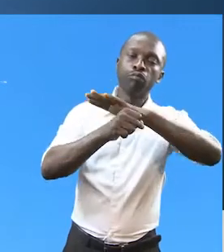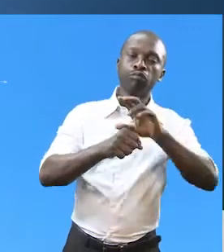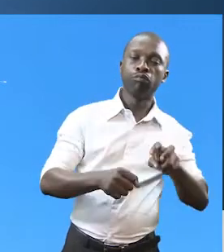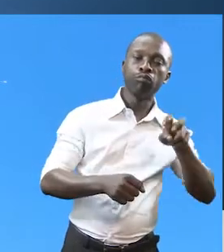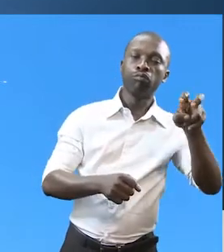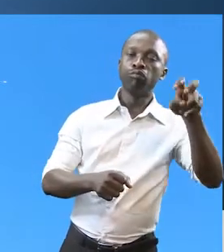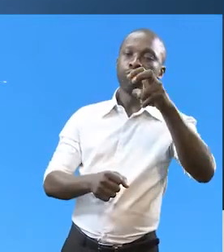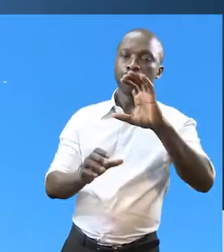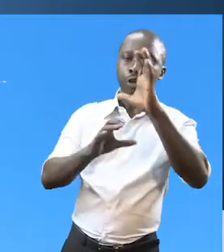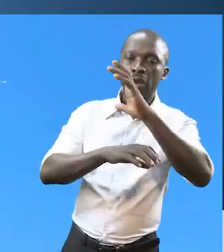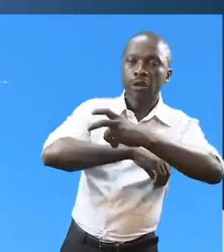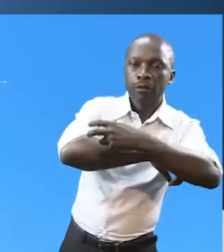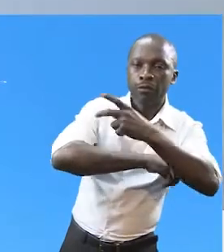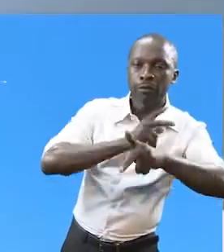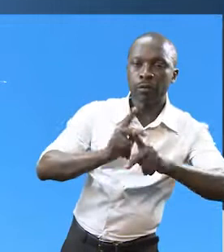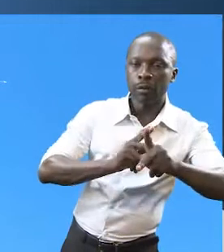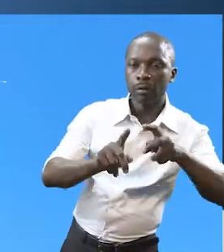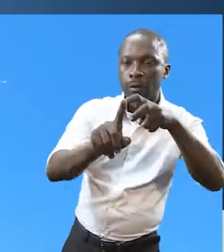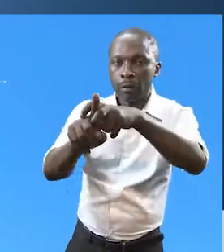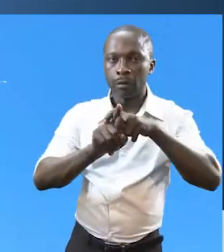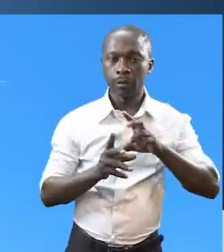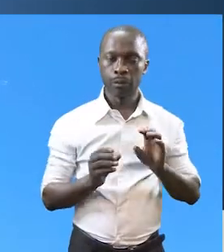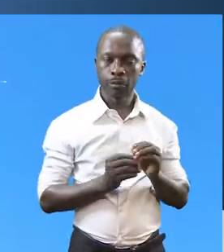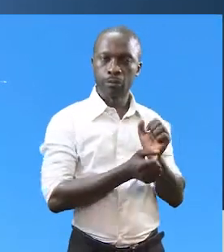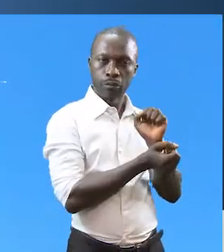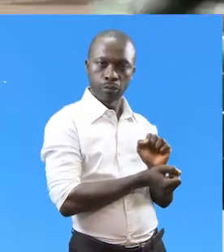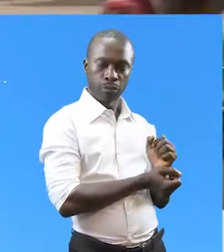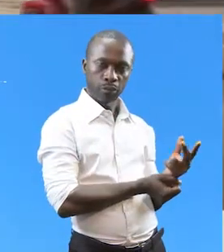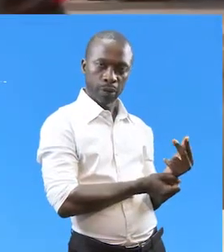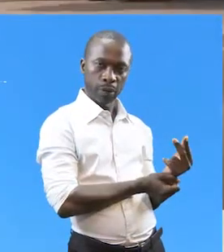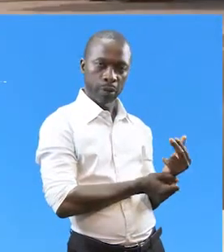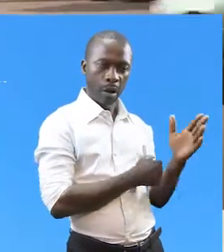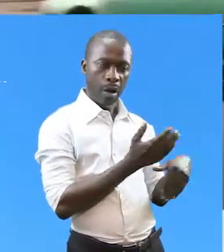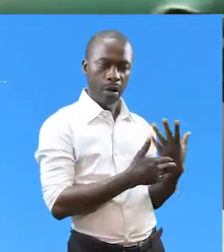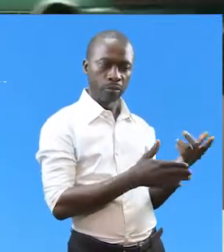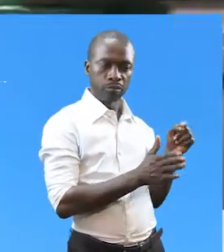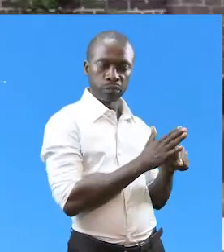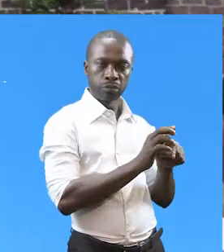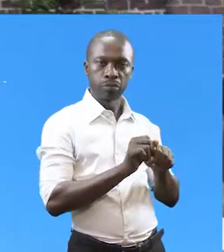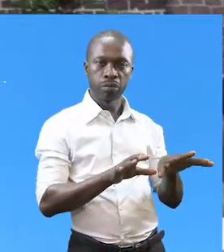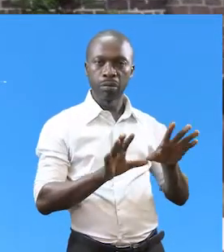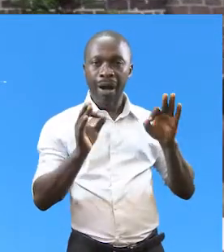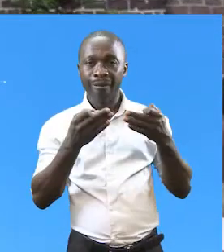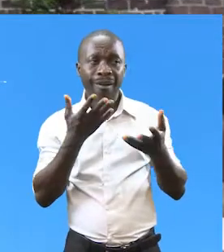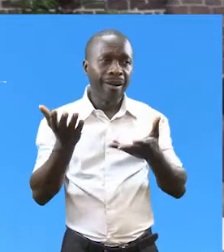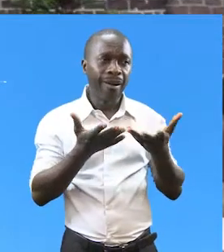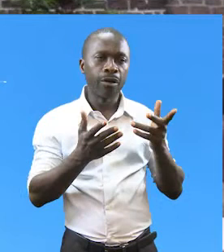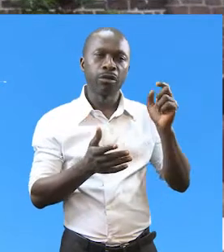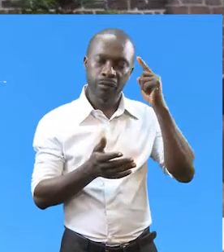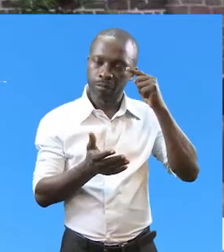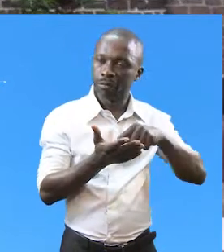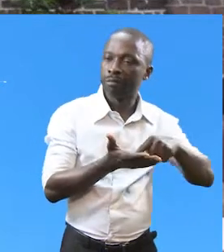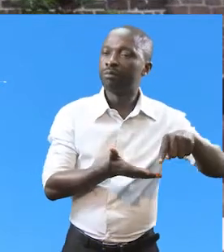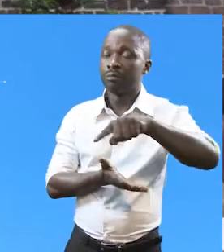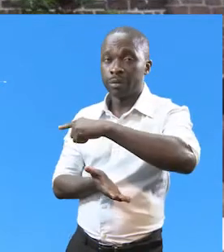délinquants. Après un premier tour dans les tribunaux en 2019, afin de rendre justice, la partie civile en ressort bras bredouille